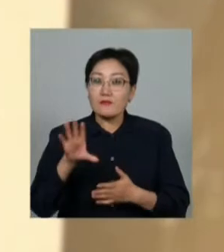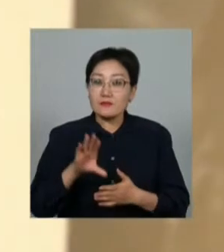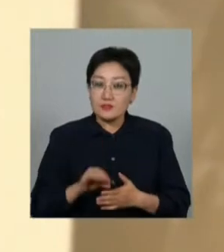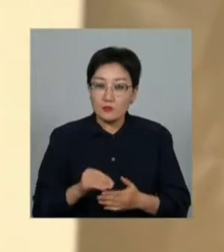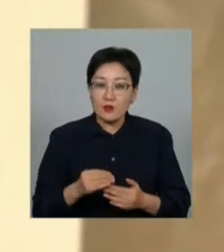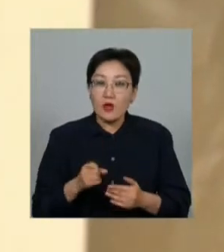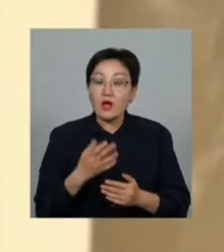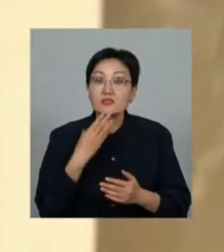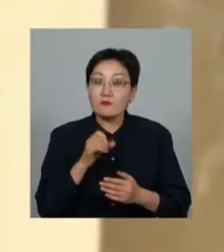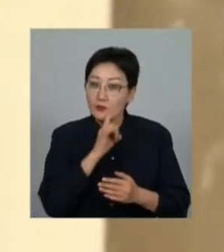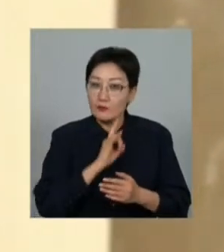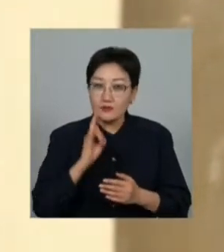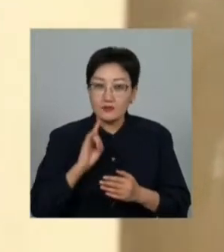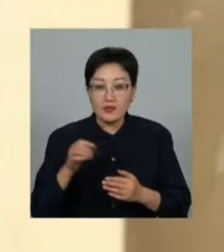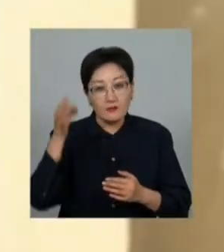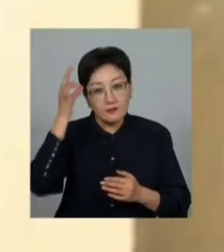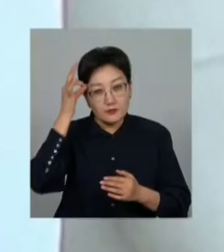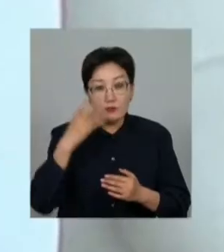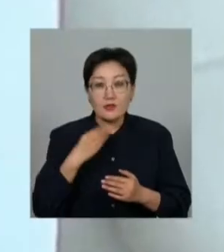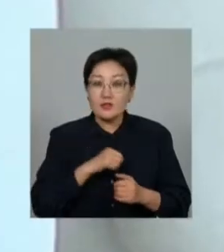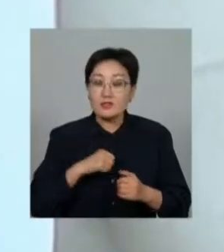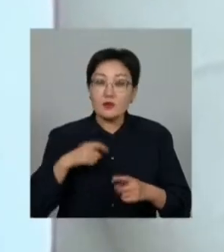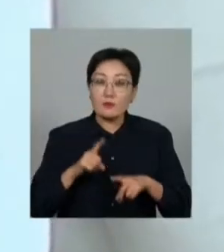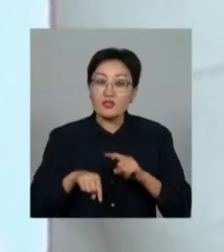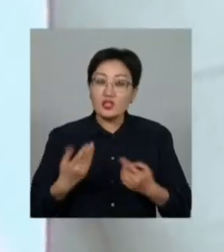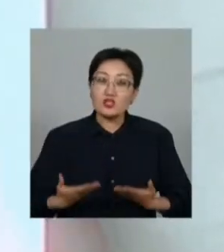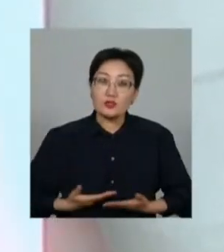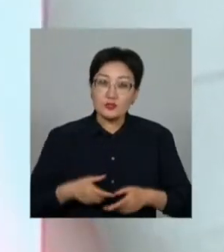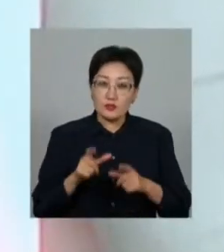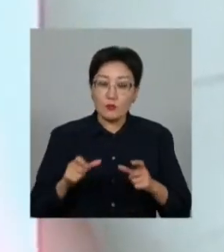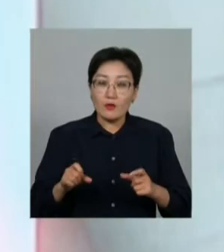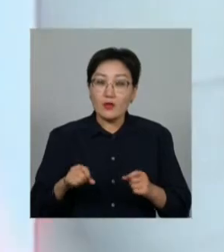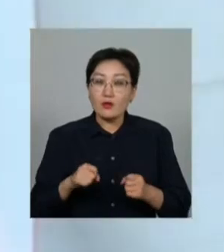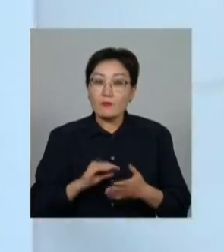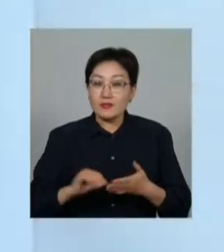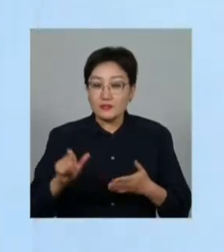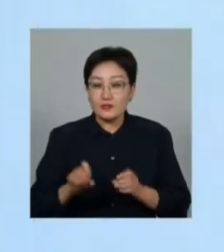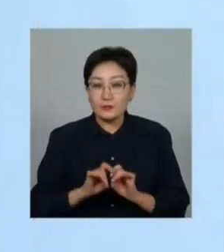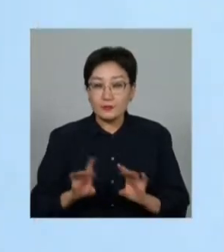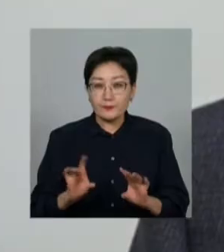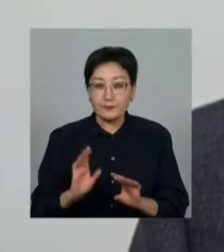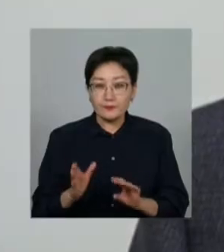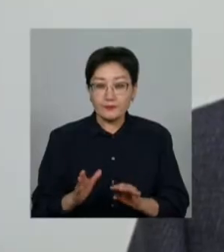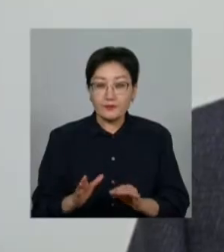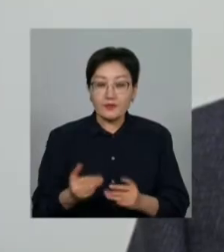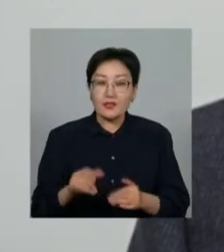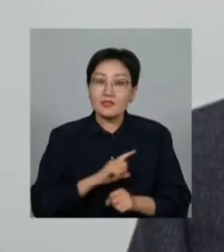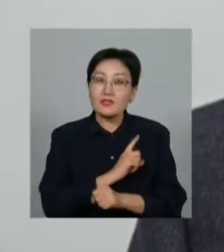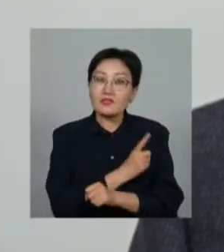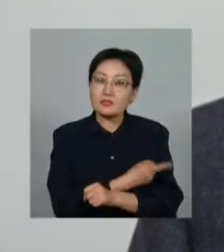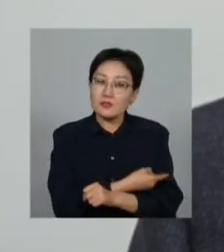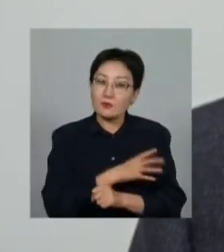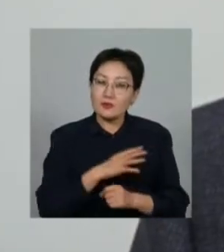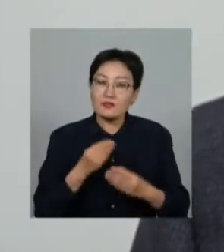своих матеря трогательные воспоминания о самых родных в жизни людях материале наших корреспондентов о нанесенном вал очень